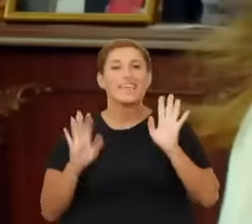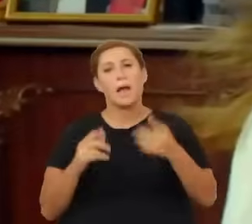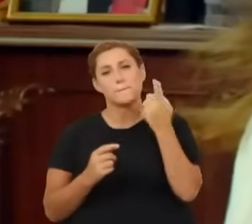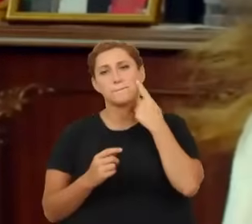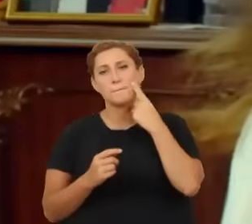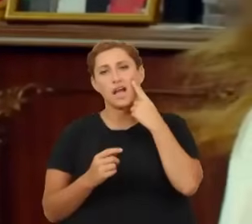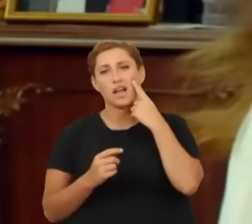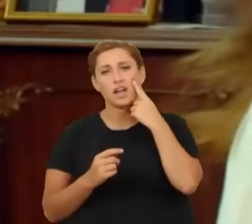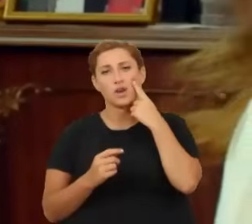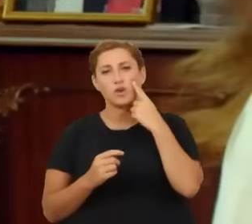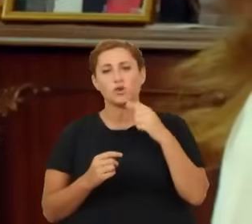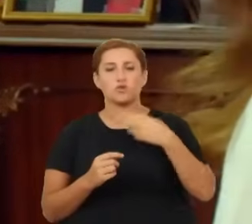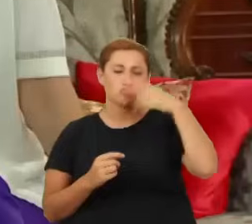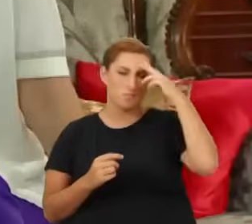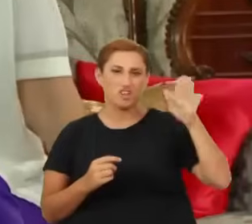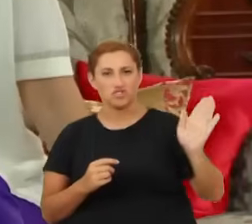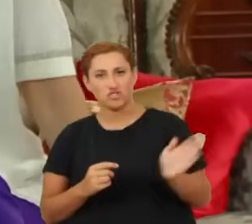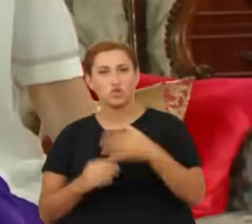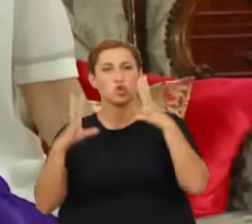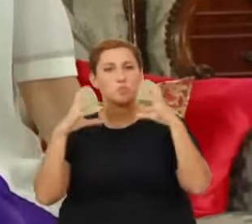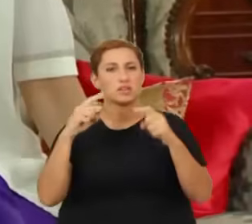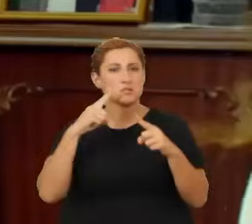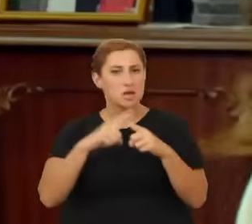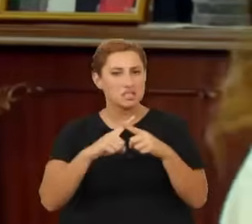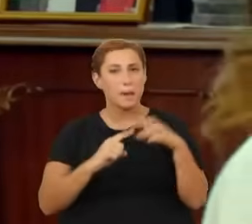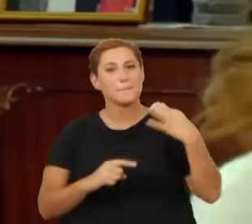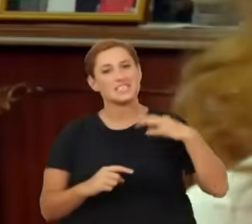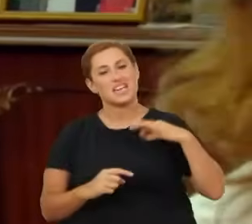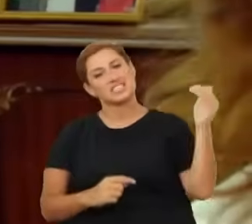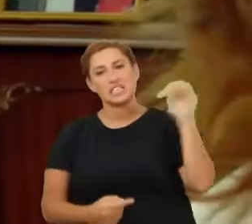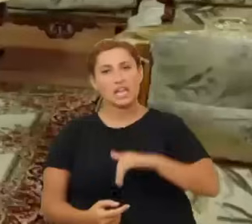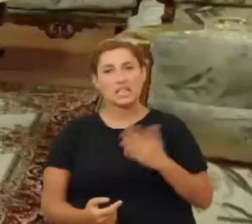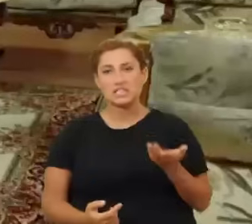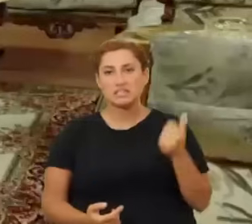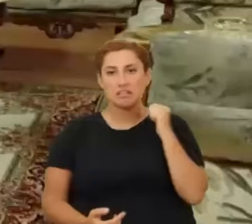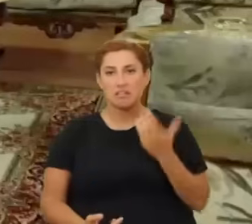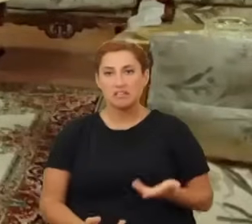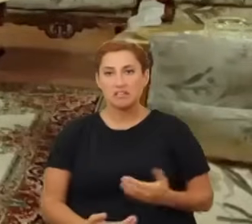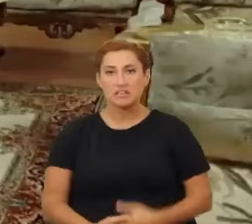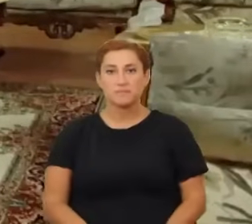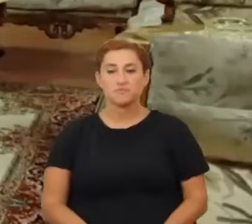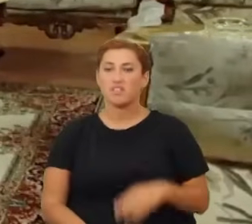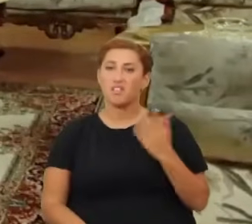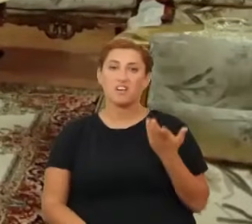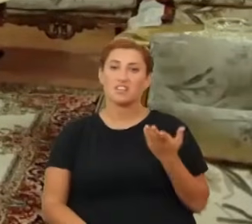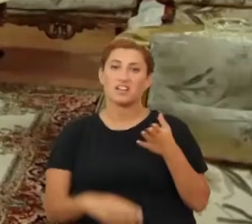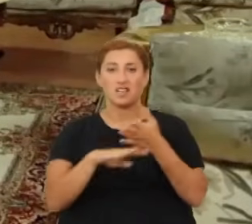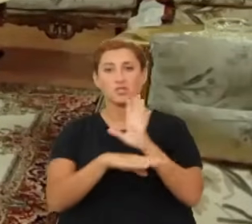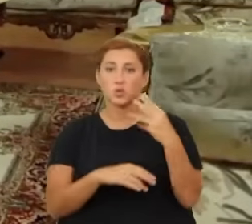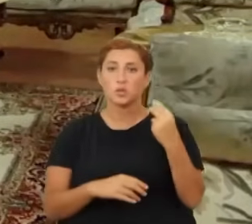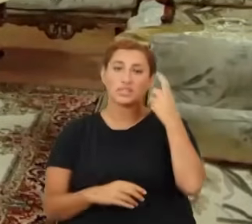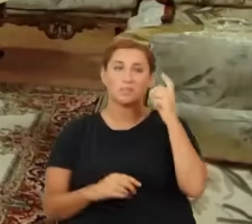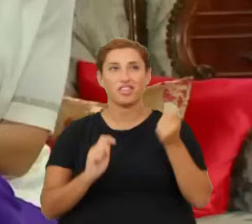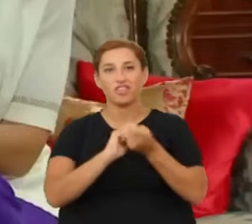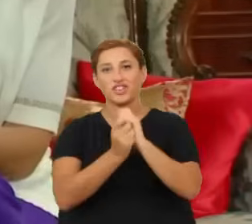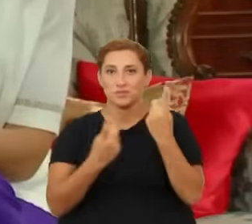bak, cumadan çıkarız. Cumartesi, pazar, pazartesi de döneriz geriye. Ay, aslında çok güzel